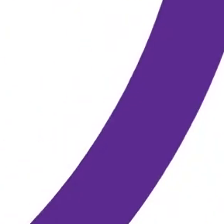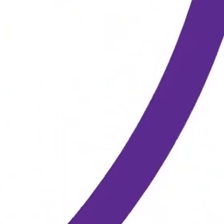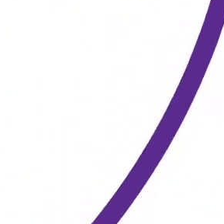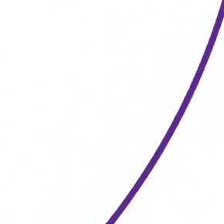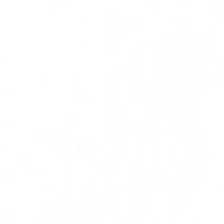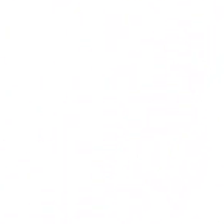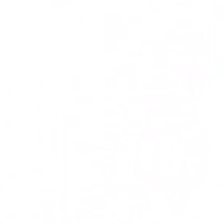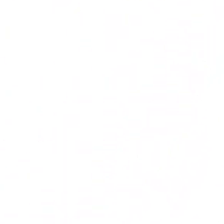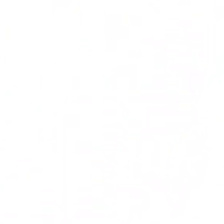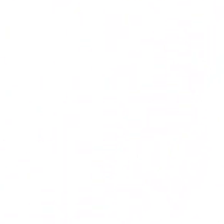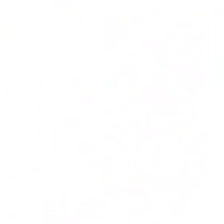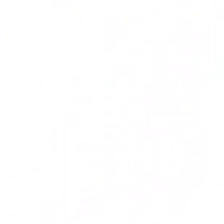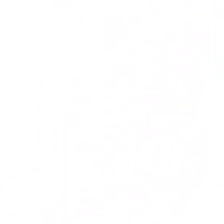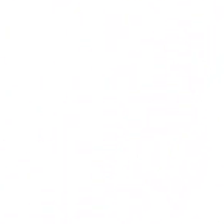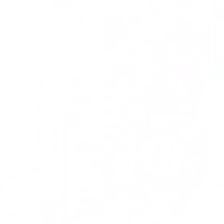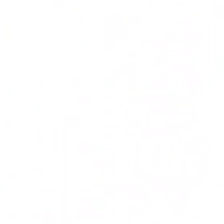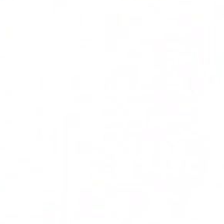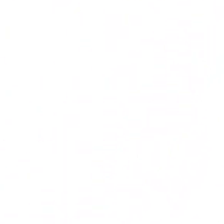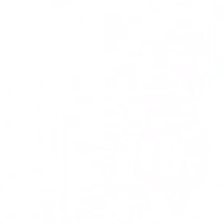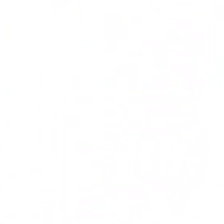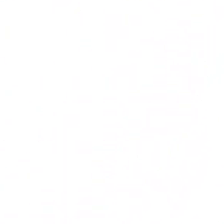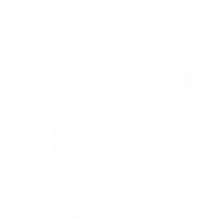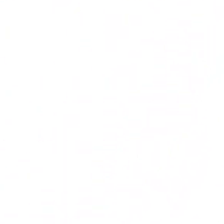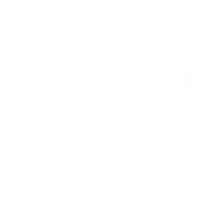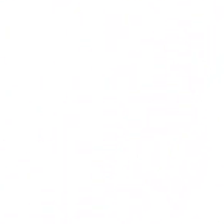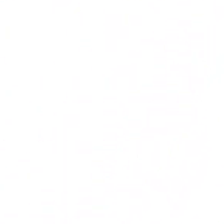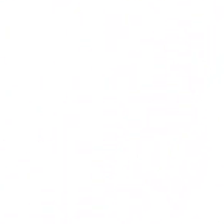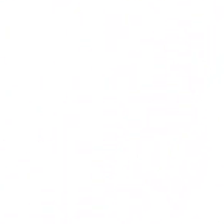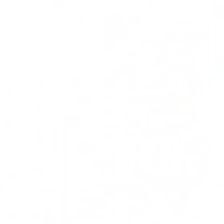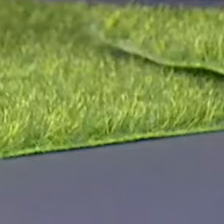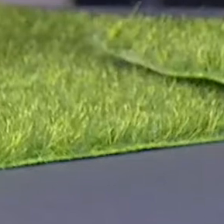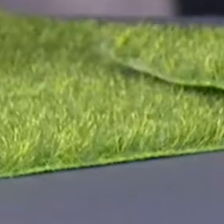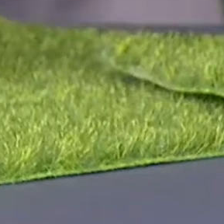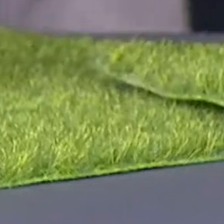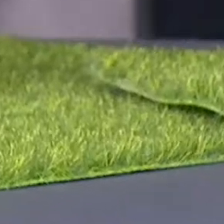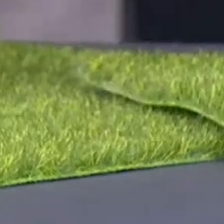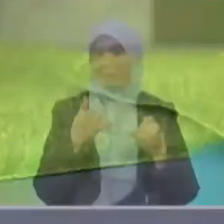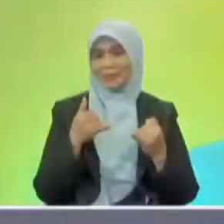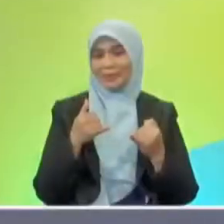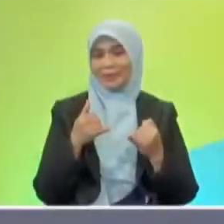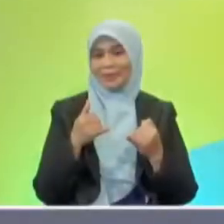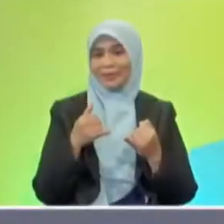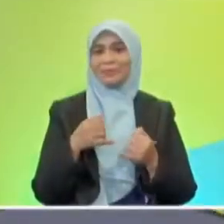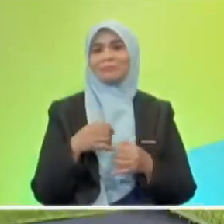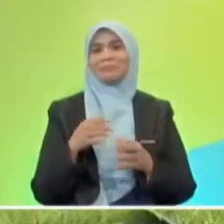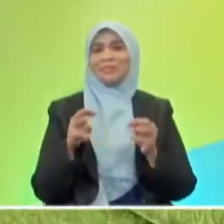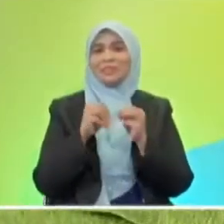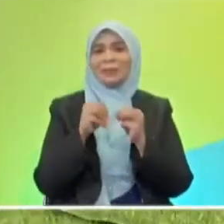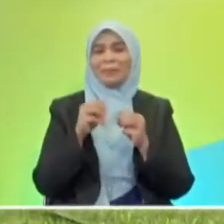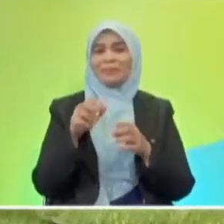Hai Didik TV GPM Oh matakaji